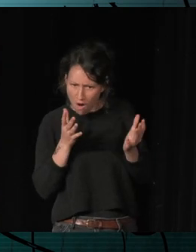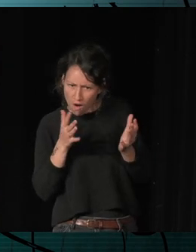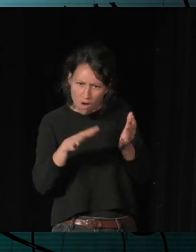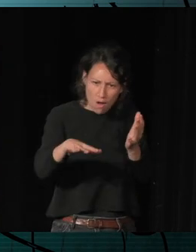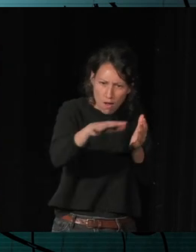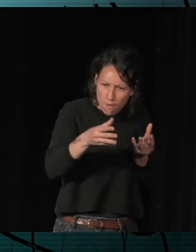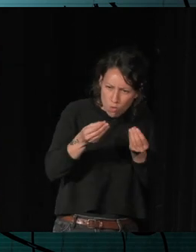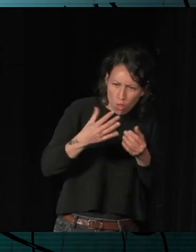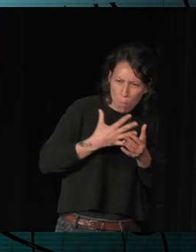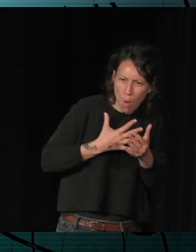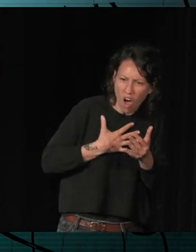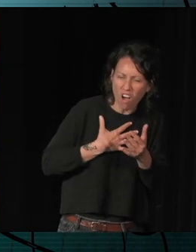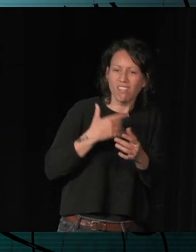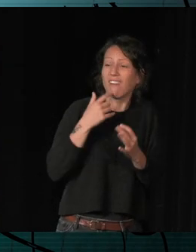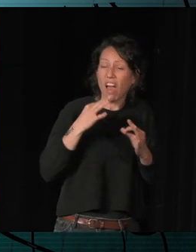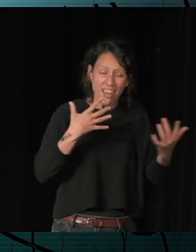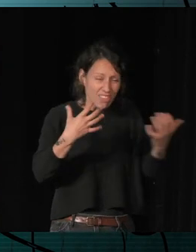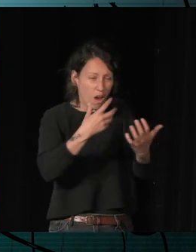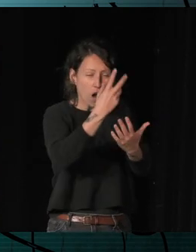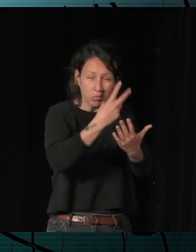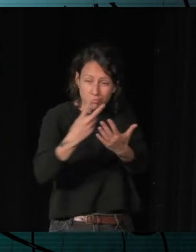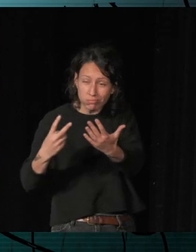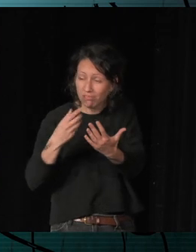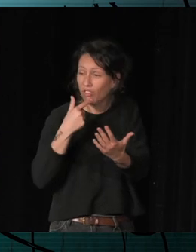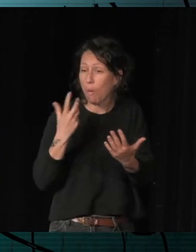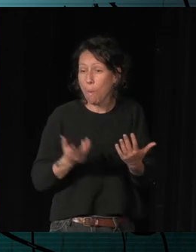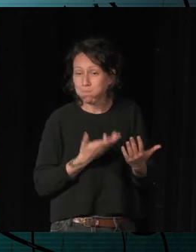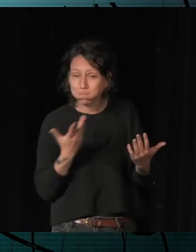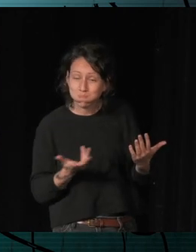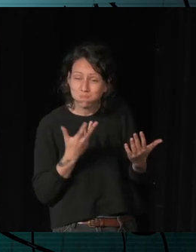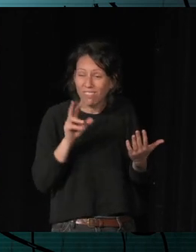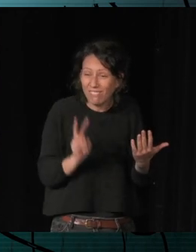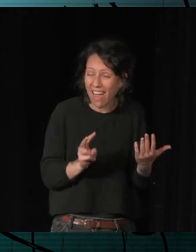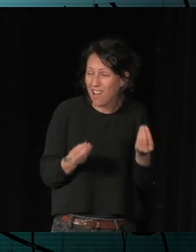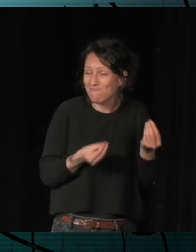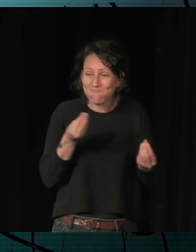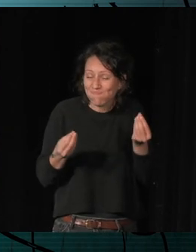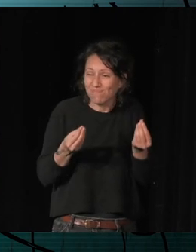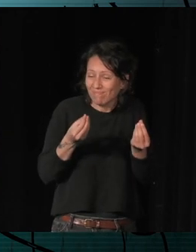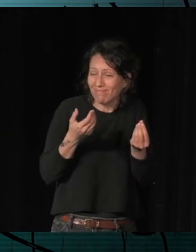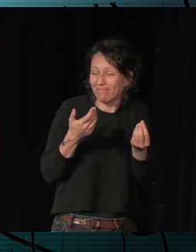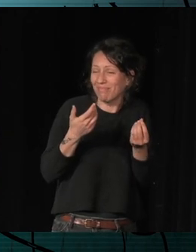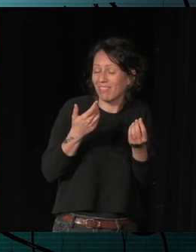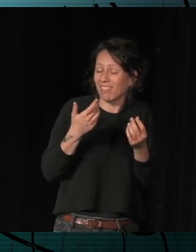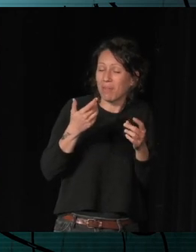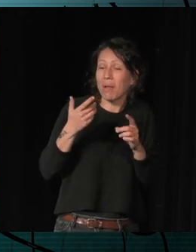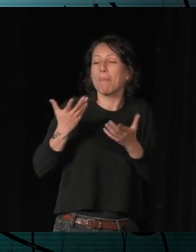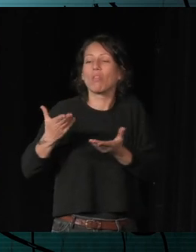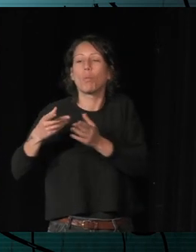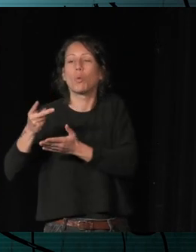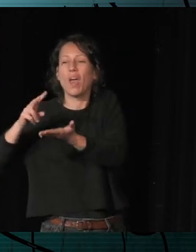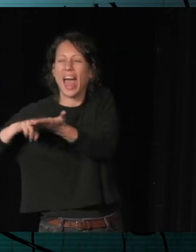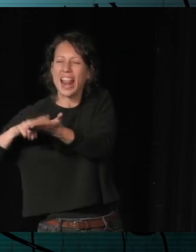jeu ne ferait pas peur avec ses graphismes euh parce que on n pas peur d'un monstre en 10 polygones et même maintenant avec de l'ultra réalisme on peut faire c'est